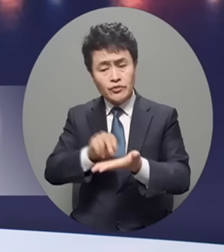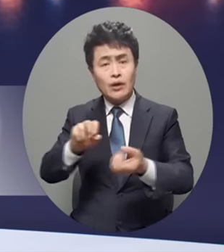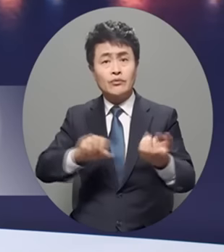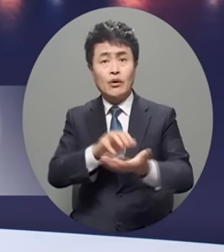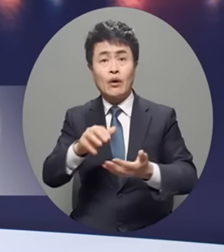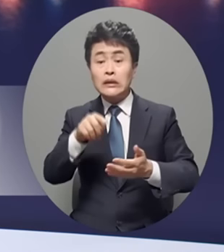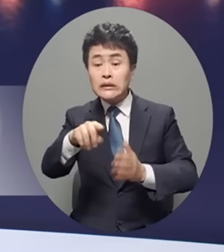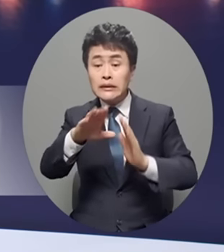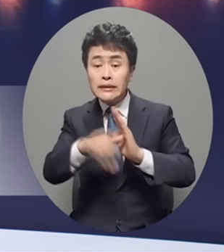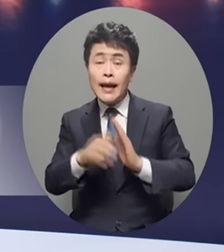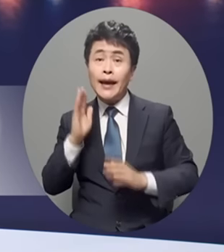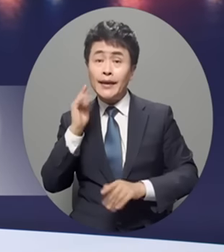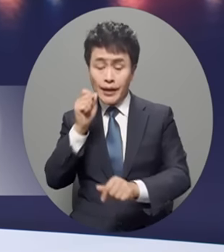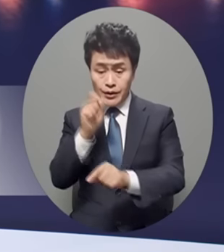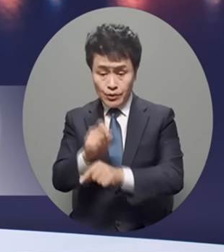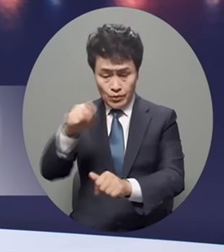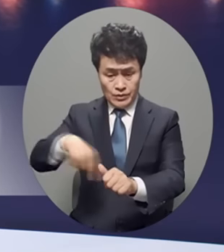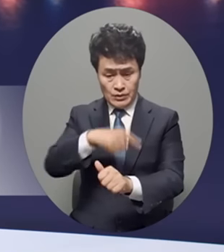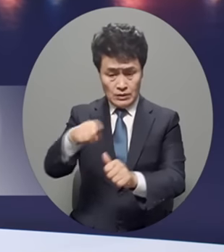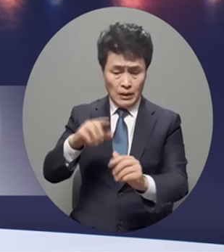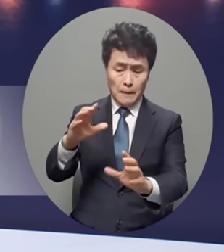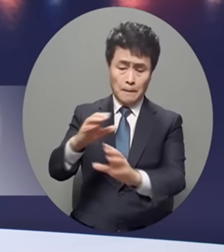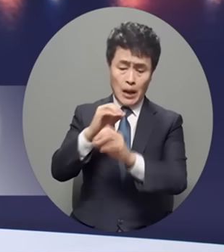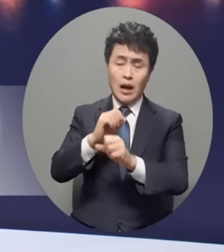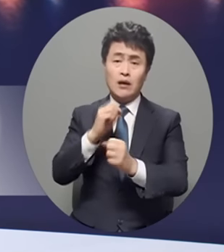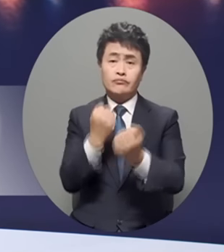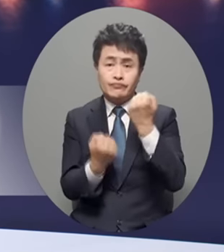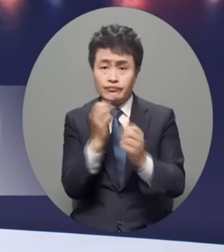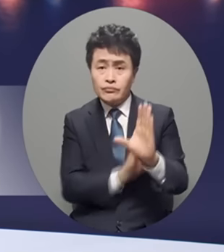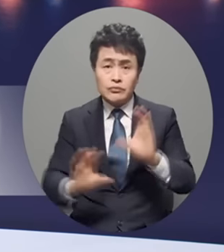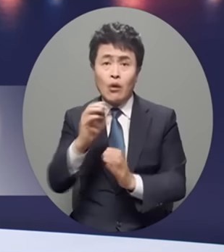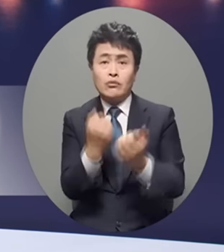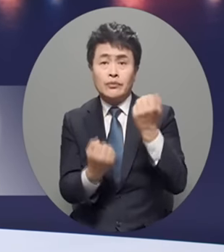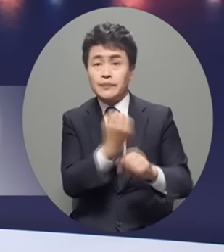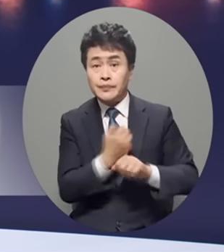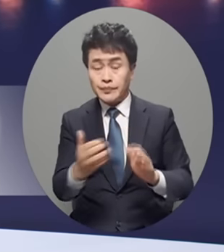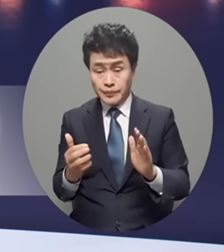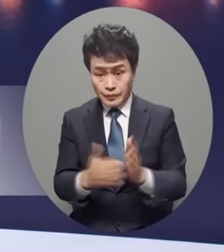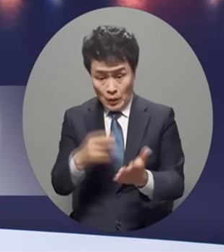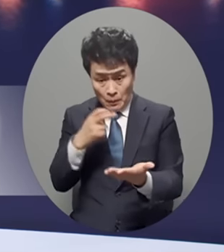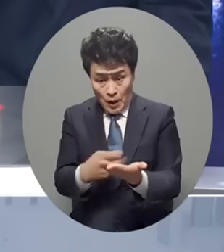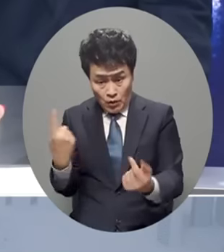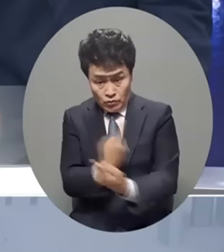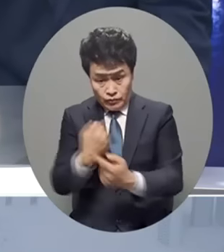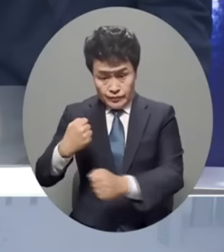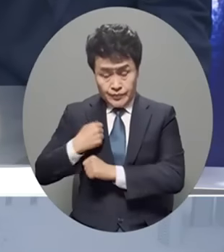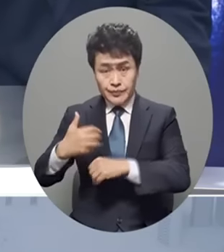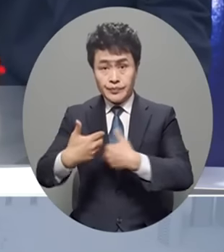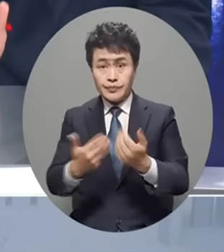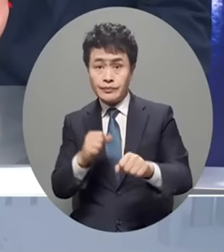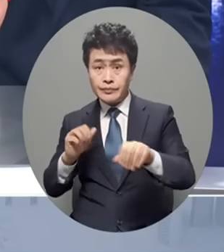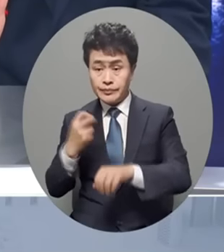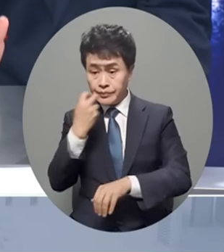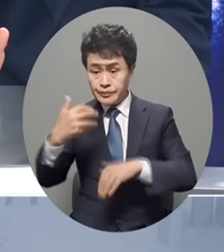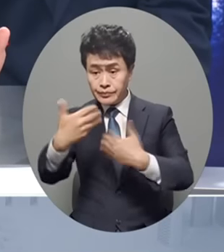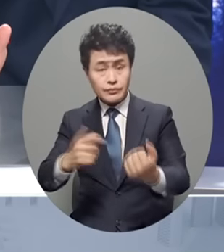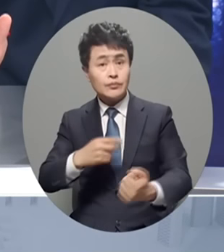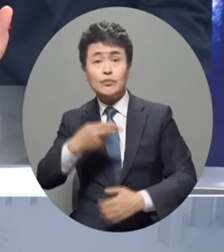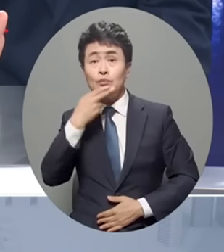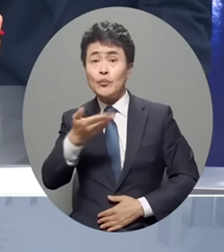당시 대통령실 상황을 파악한 거라고 부연 설명했는데요. 개정된 군사법원법에 따르면 해병대 수사단은 수사권도